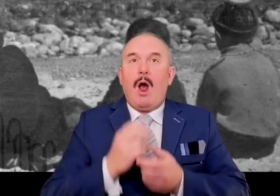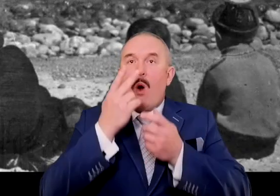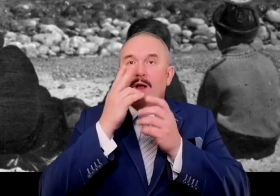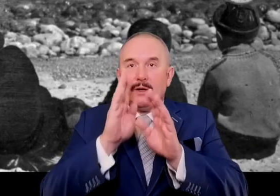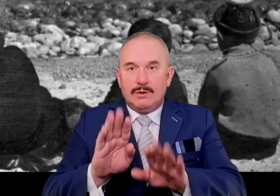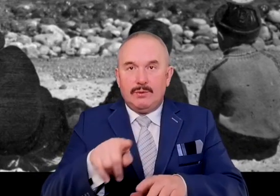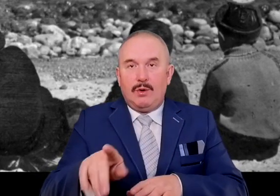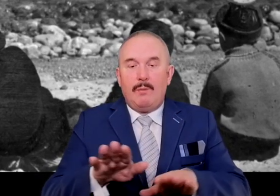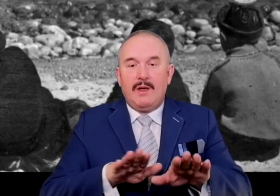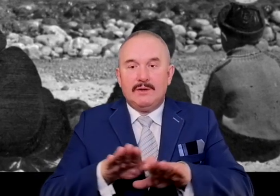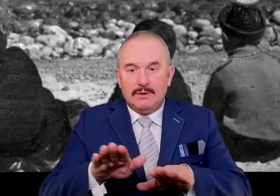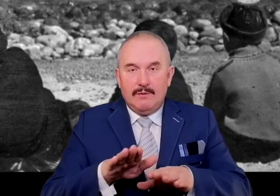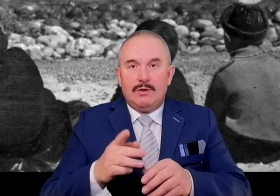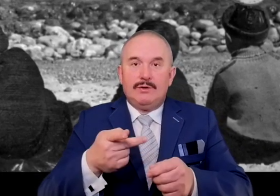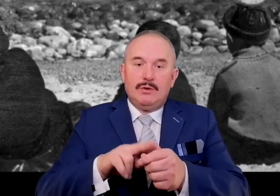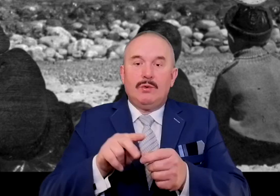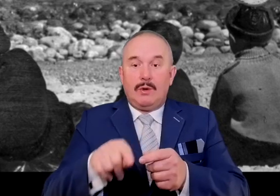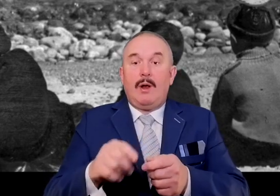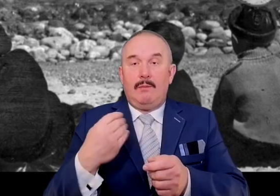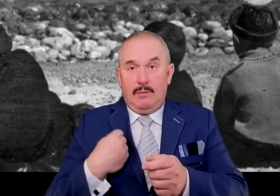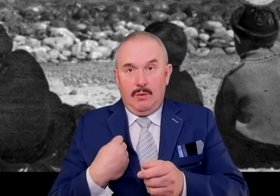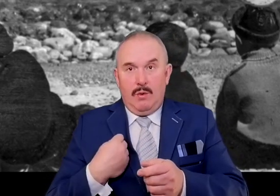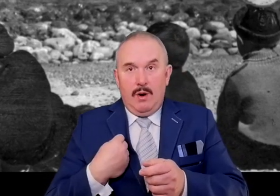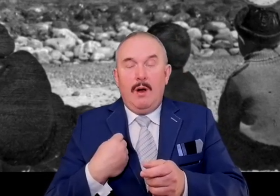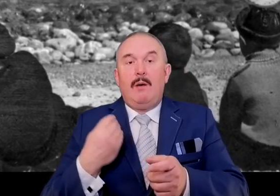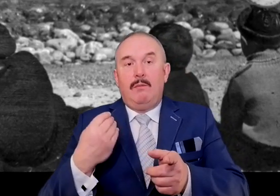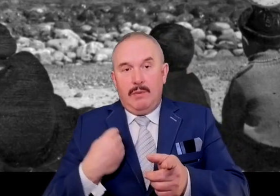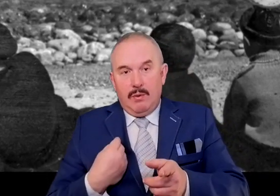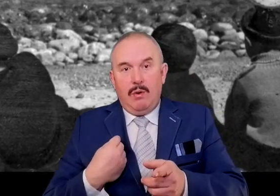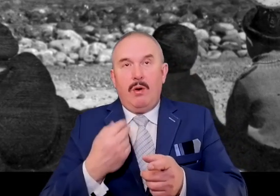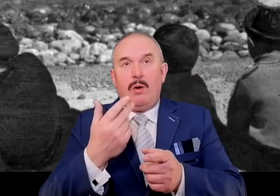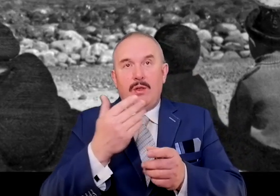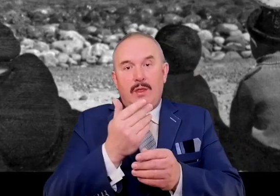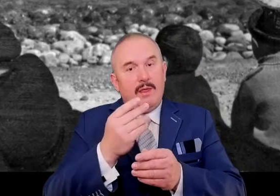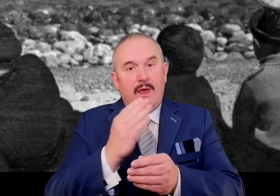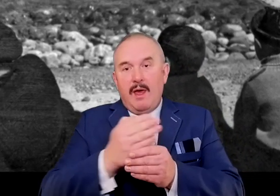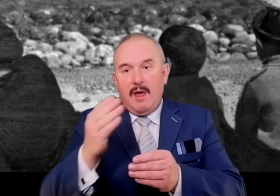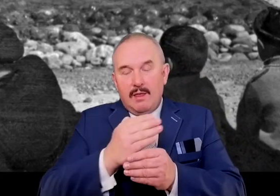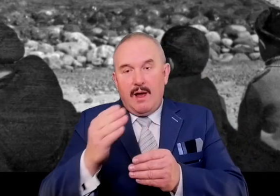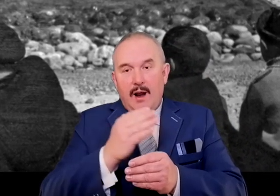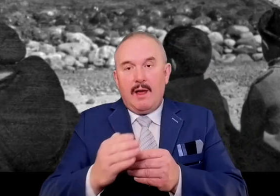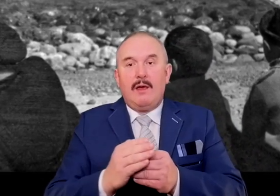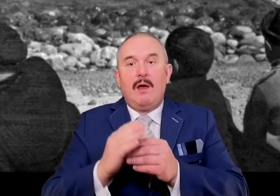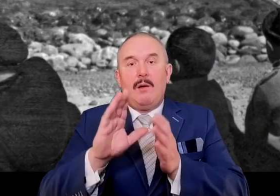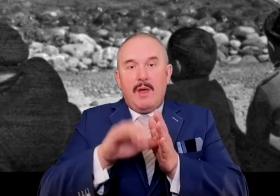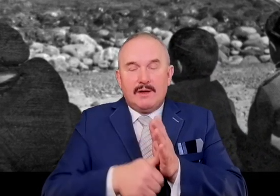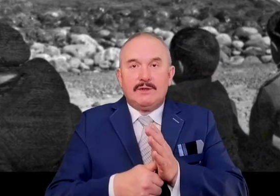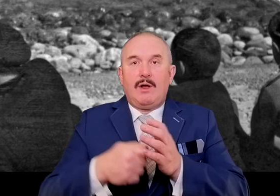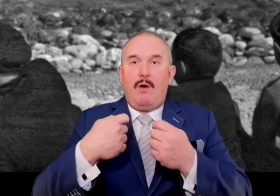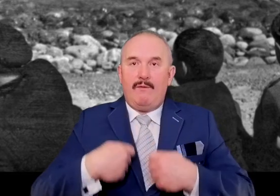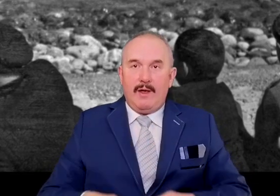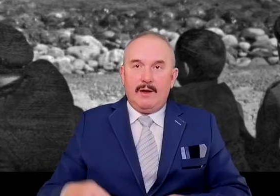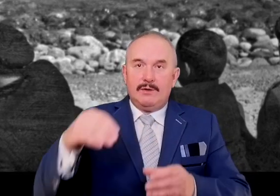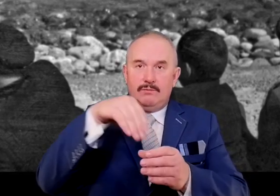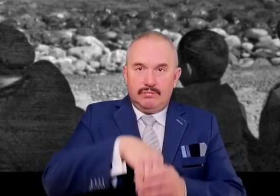okazało się, że miejscowości, które się tutaj znajdowały, nie stały się kolejnymi miastami, wioskami